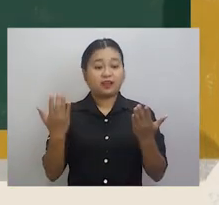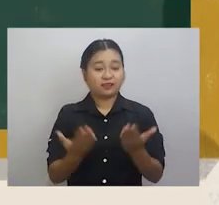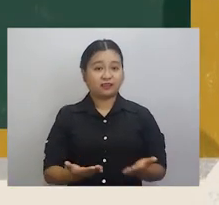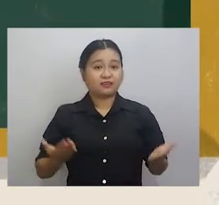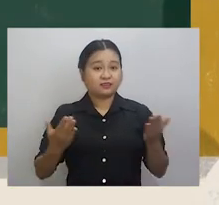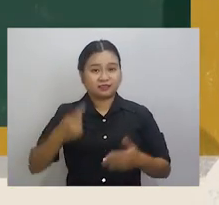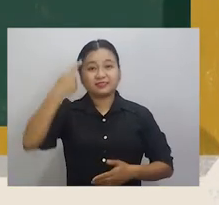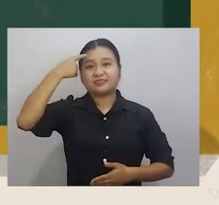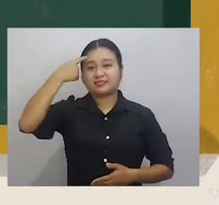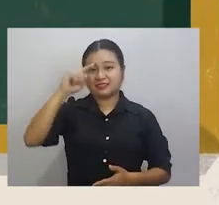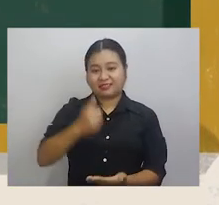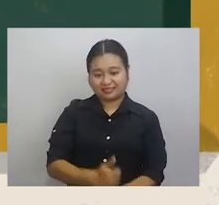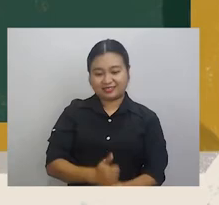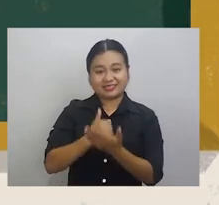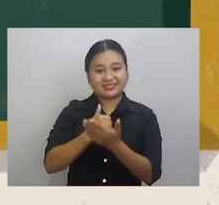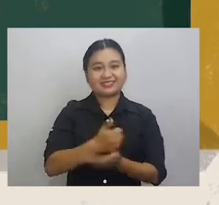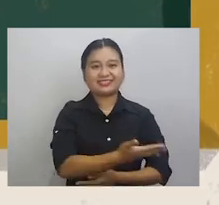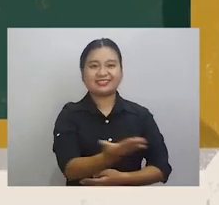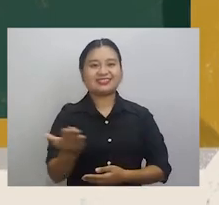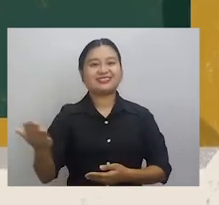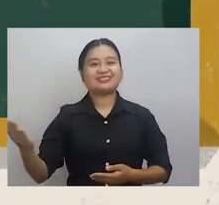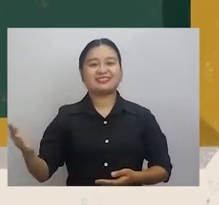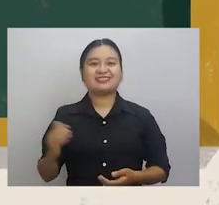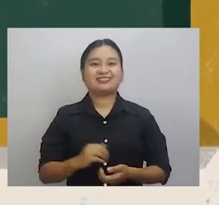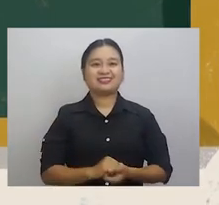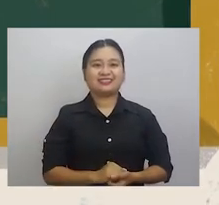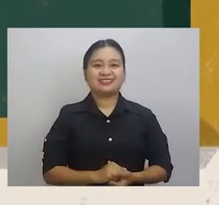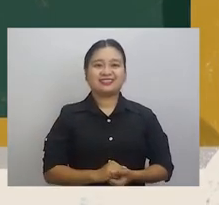nandito ako para ika'y